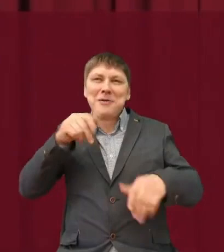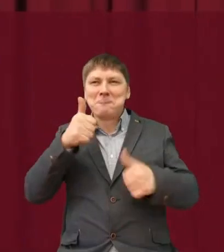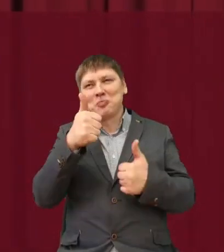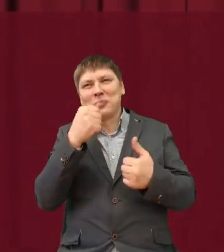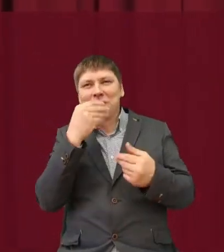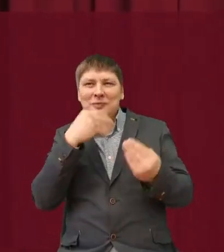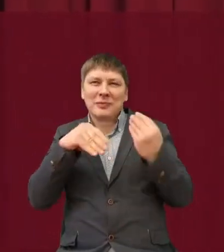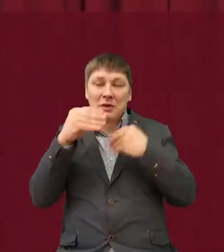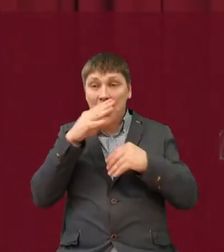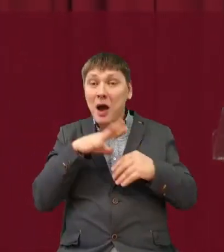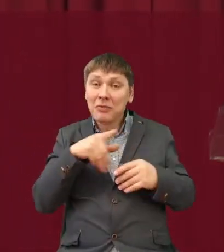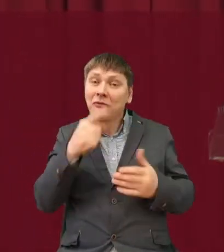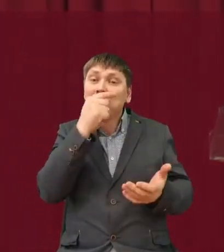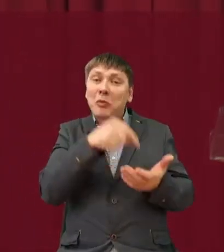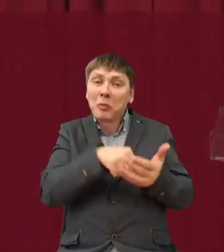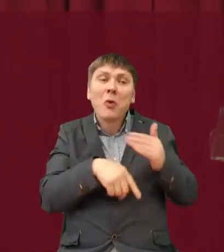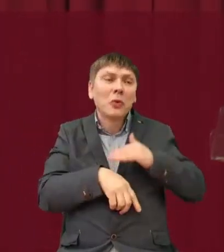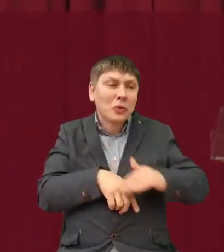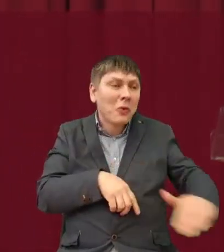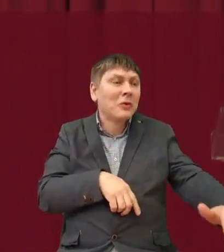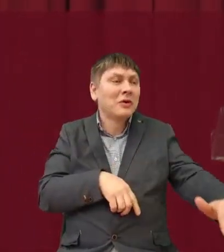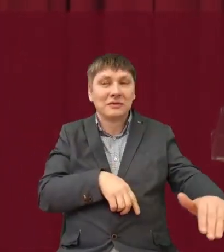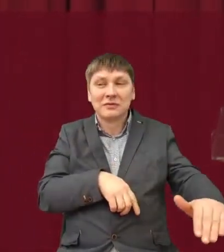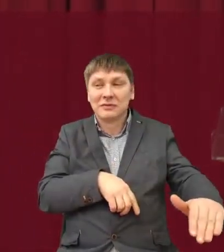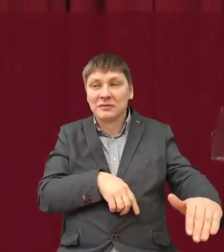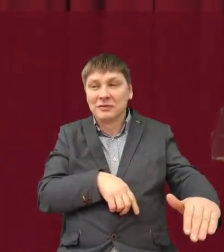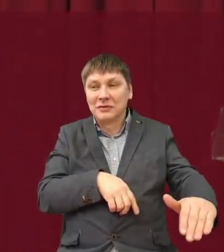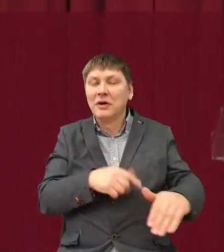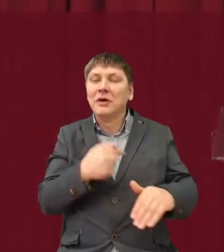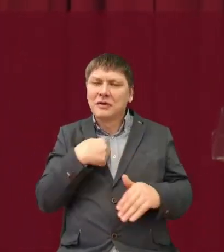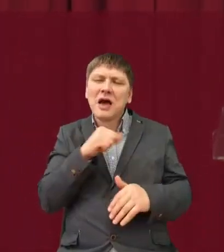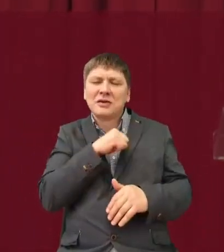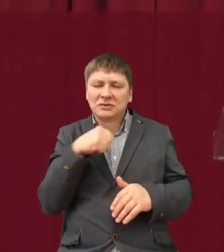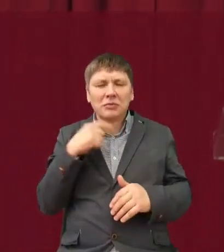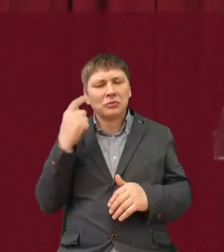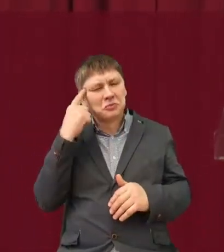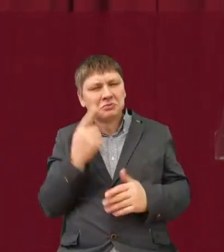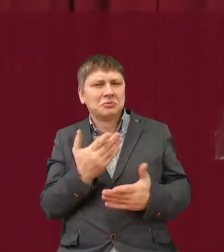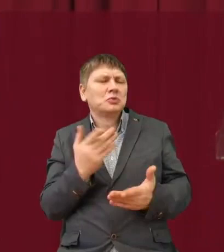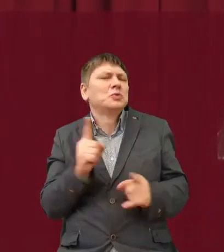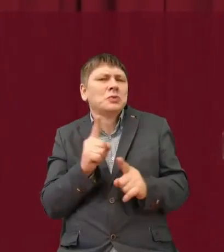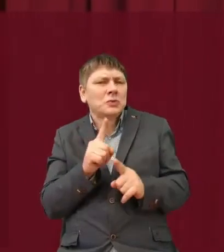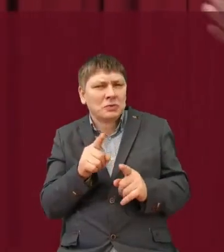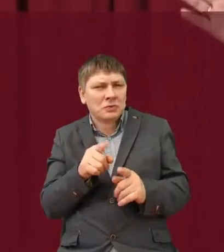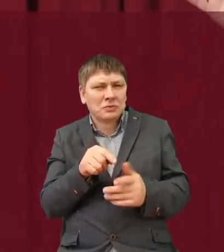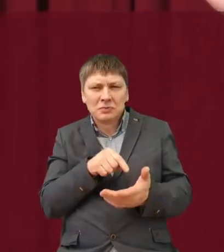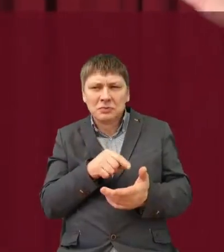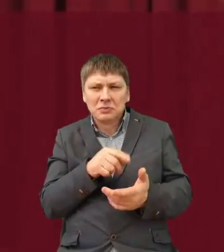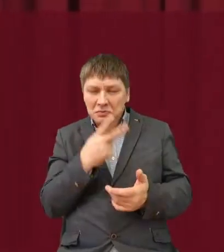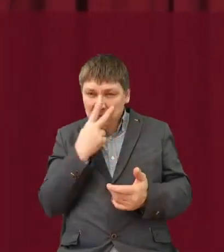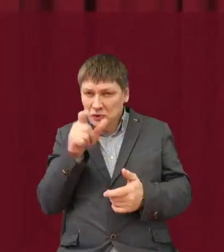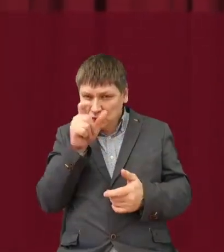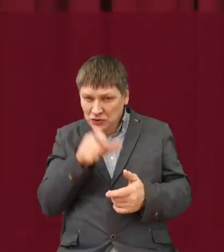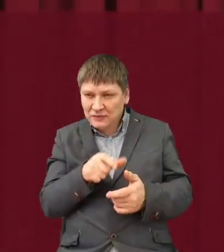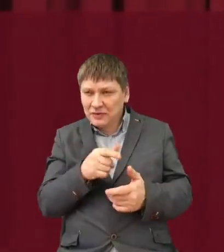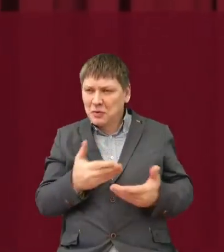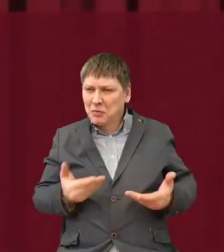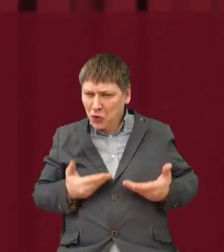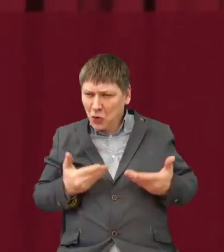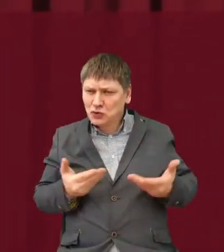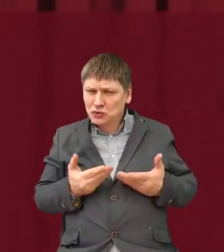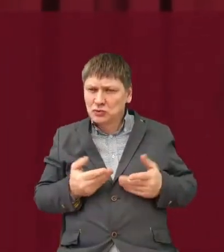а иногда идем по долинам Но вот рассуждая подумал вот о чем знаете порой Человек который прожил